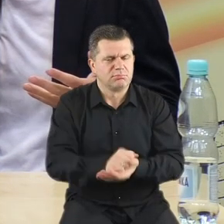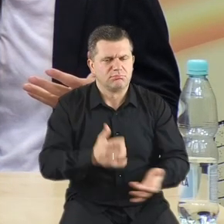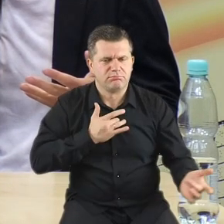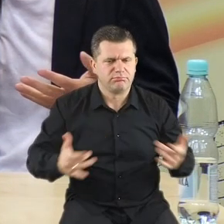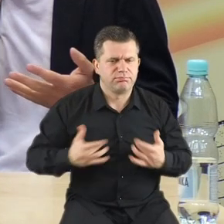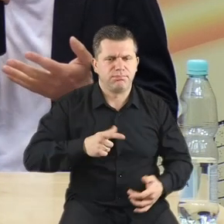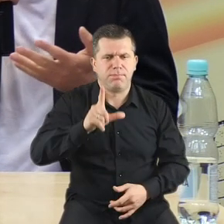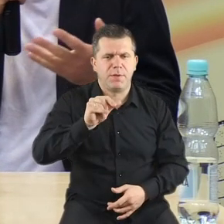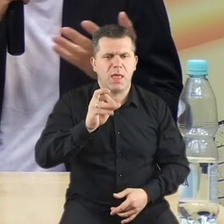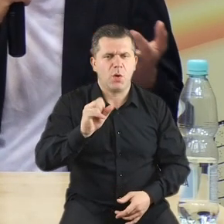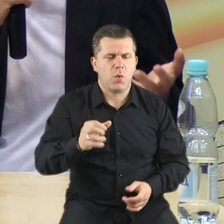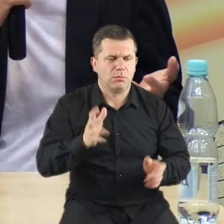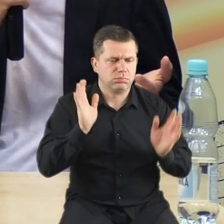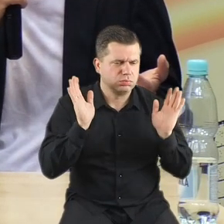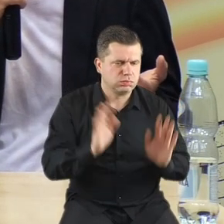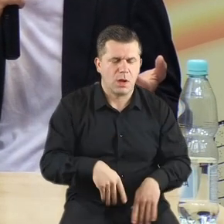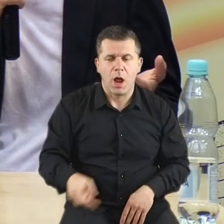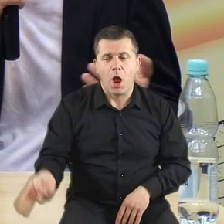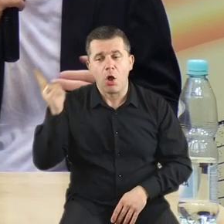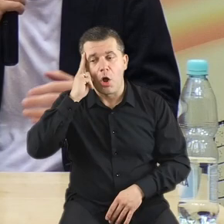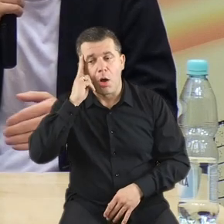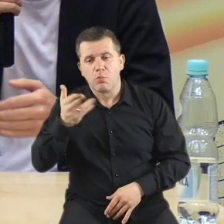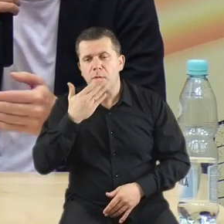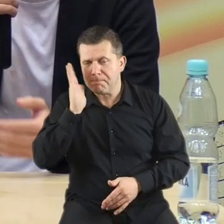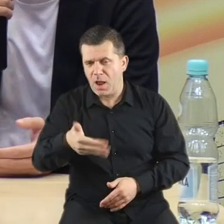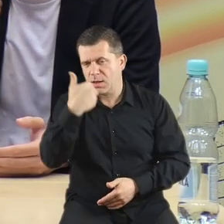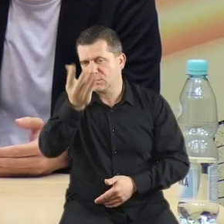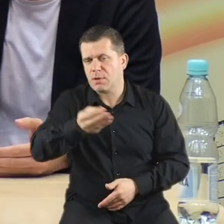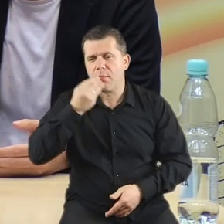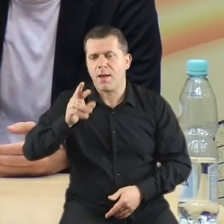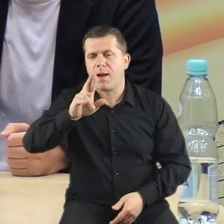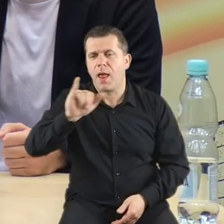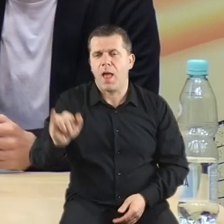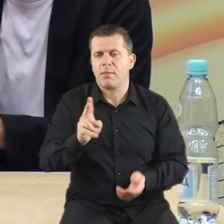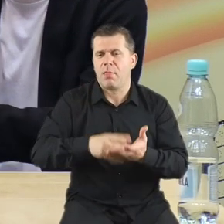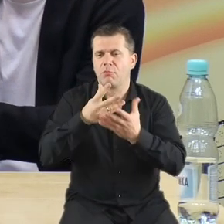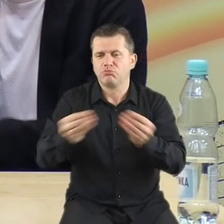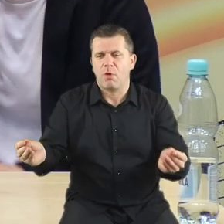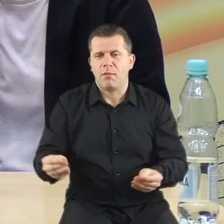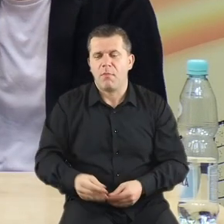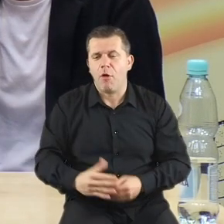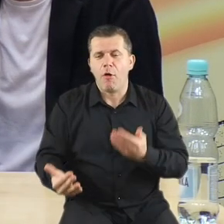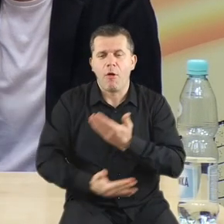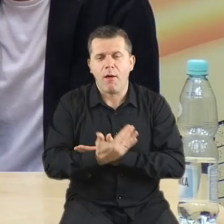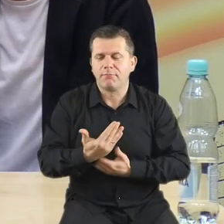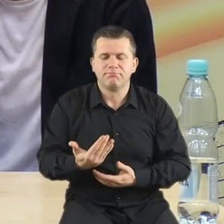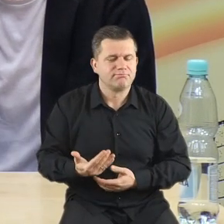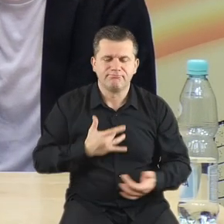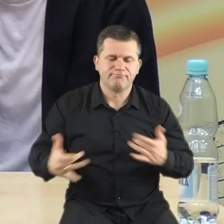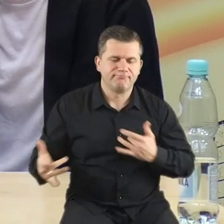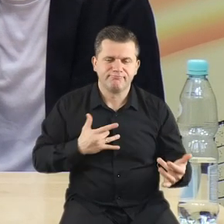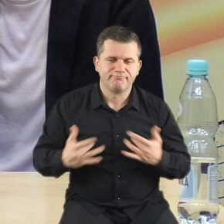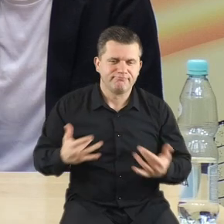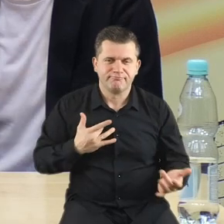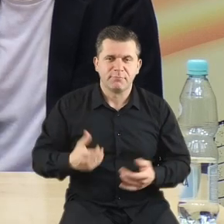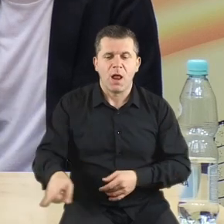komunizm obiecywał raj na ziemi, ale też wprowadził w piekło. O tyle, że ci młodzi ludzie tam przecież nie mogli wtedy